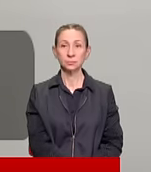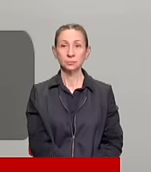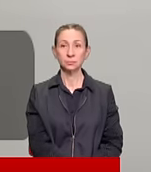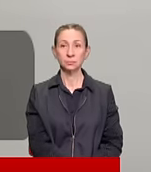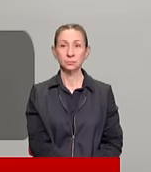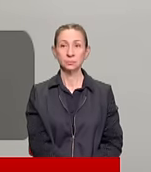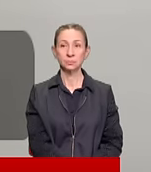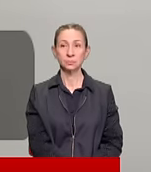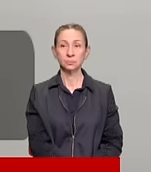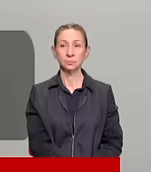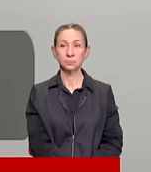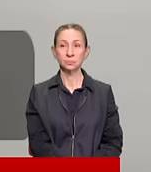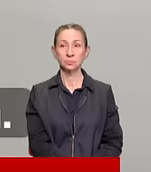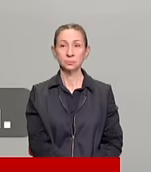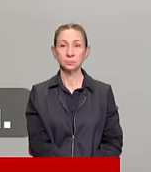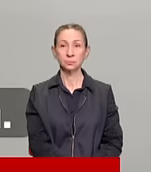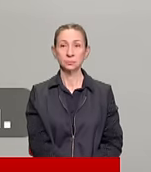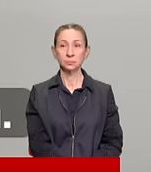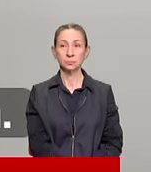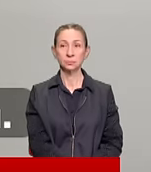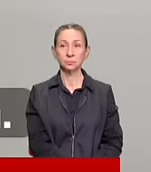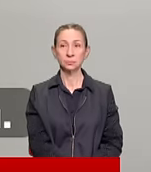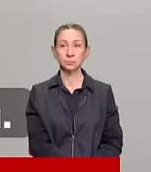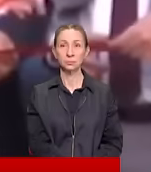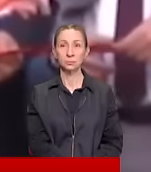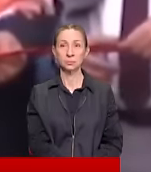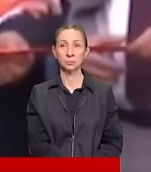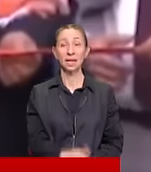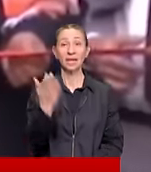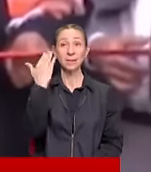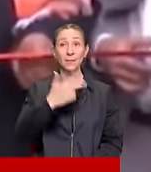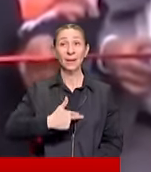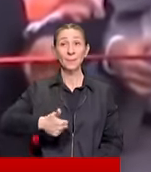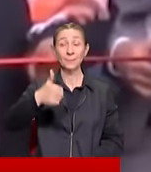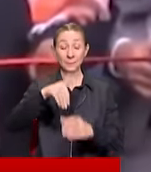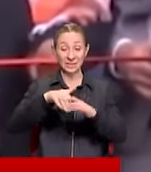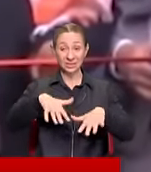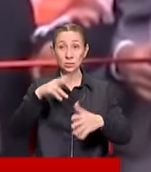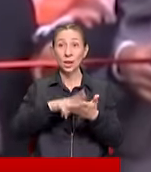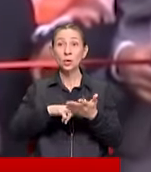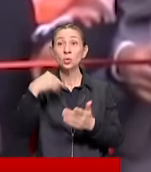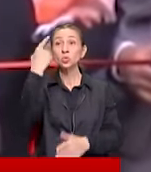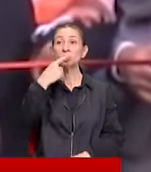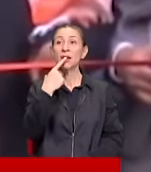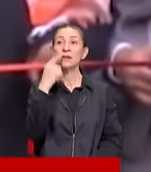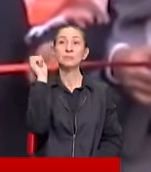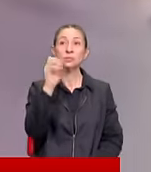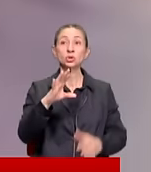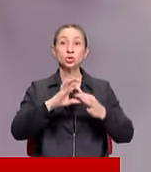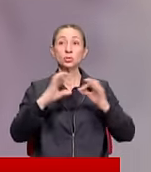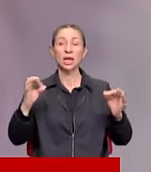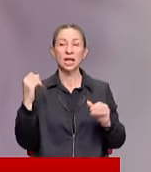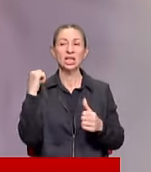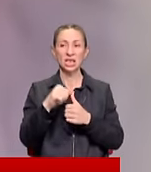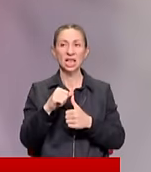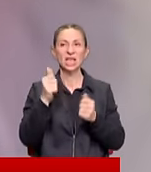Nerede ne yaptıkları da belli değil. Bakalım da onları bulacağız, arayacağız, bulacağız nerede olduklarını. Eski belediye meclisi üyelerinin yüzüne karşı kurduğu cümleler ise